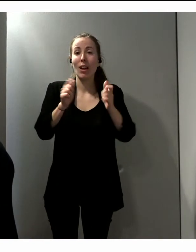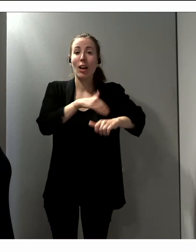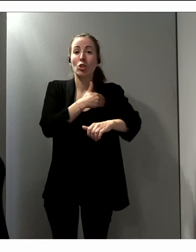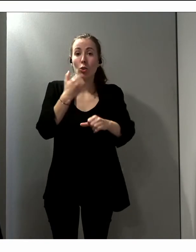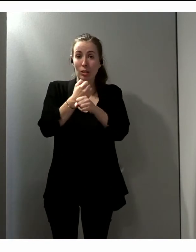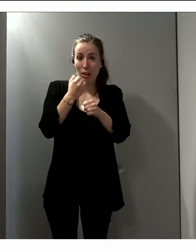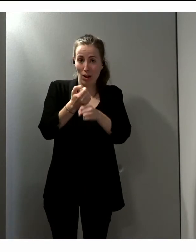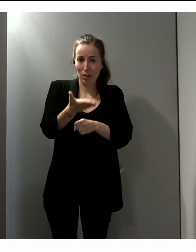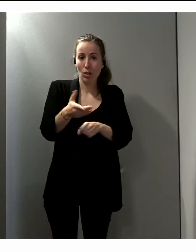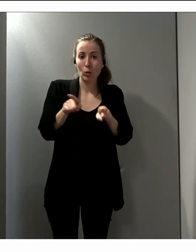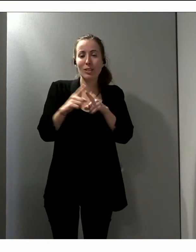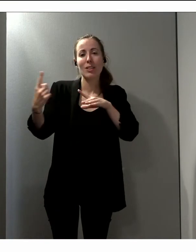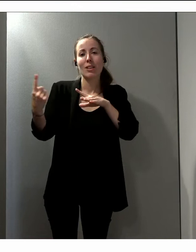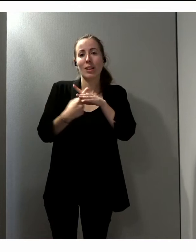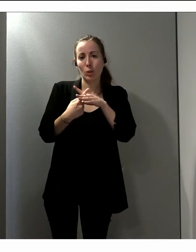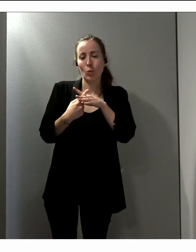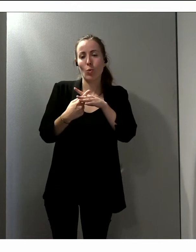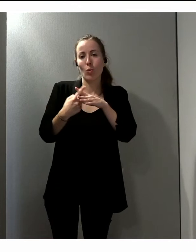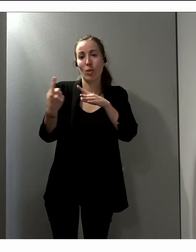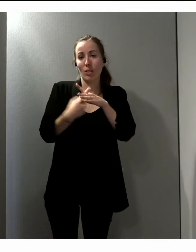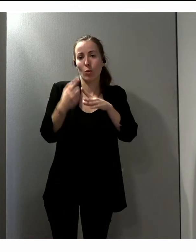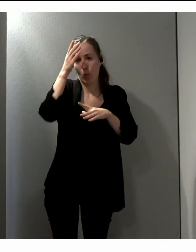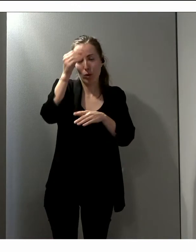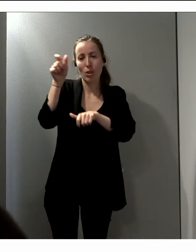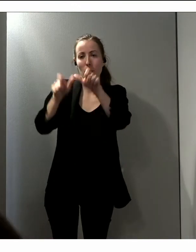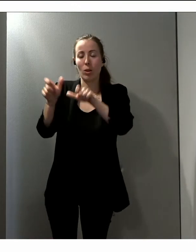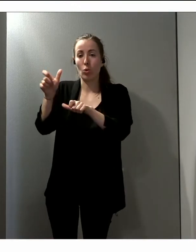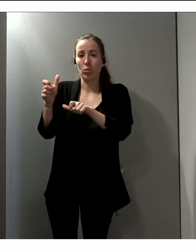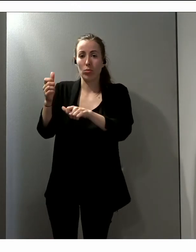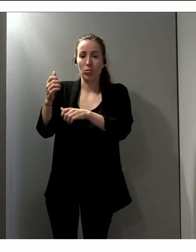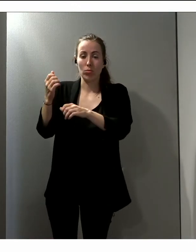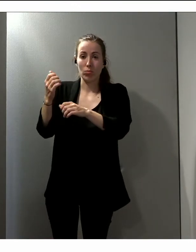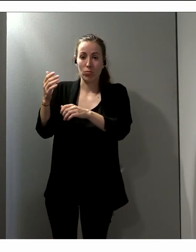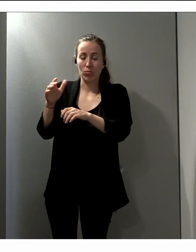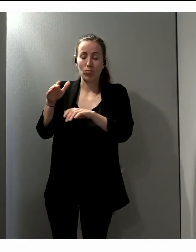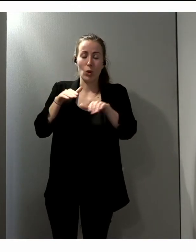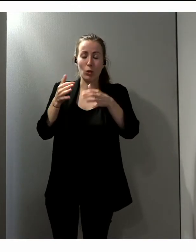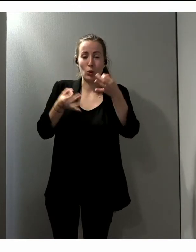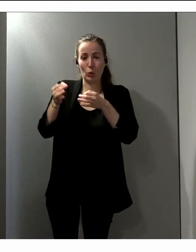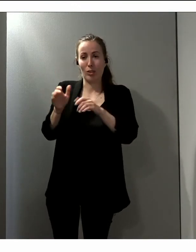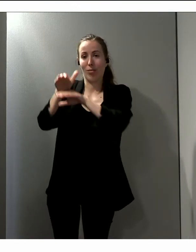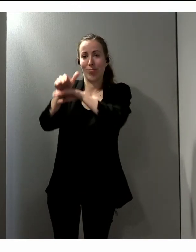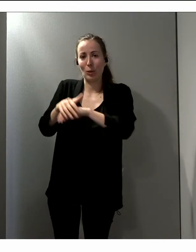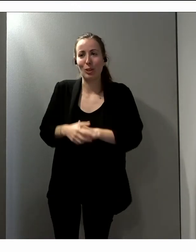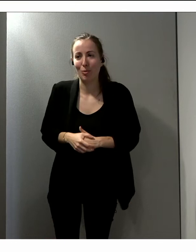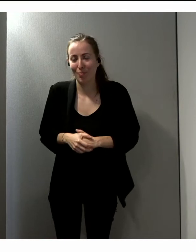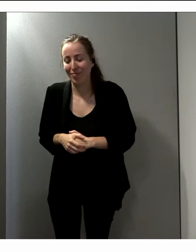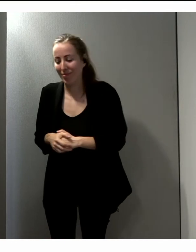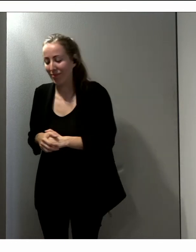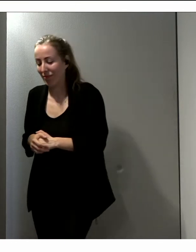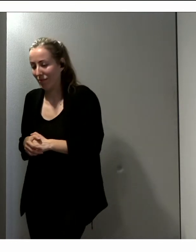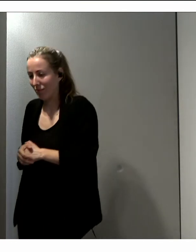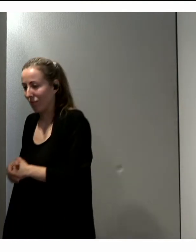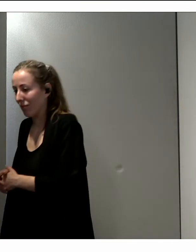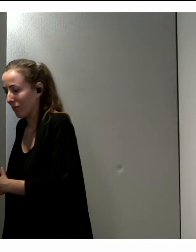l'insertion professionnelle des personnes placées sous main de justice. Merci. Merci Madame la Présidente. Oui, c'est un titre un peu long. C'est un peu long. Mais qui dit à peu